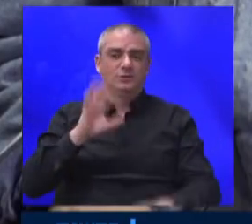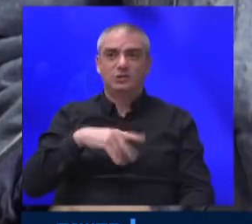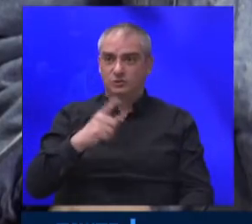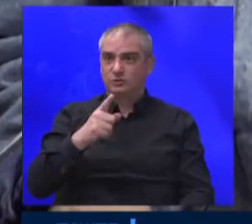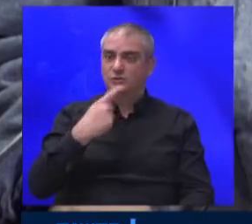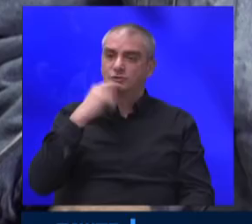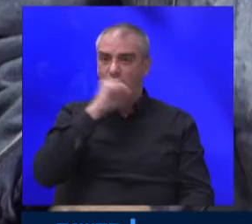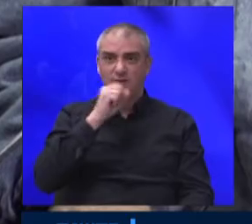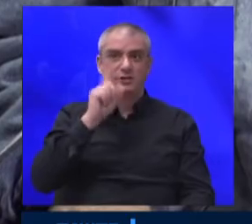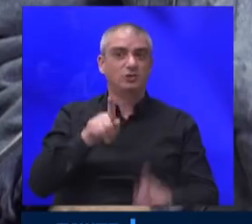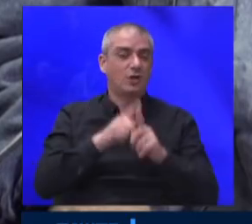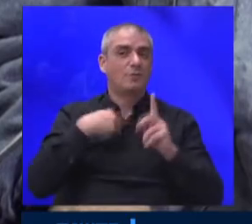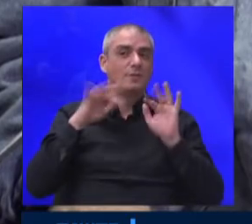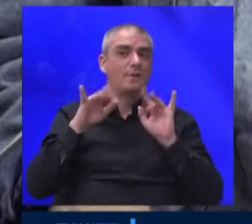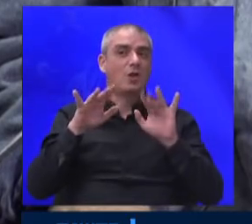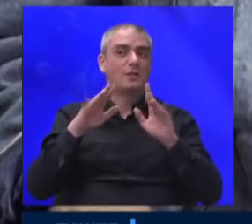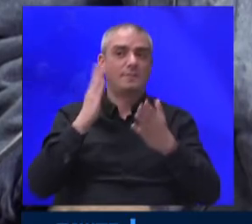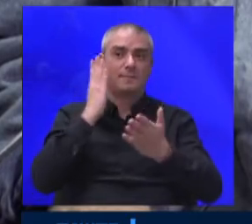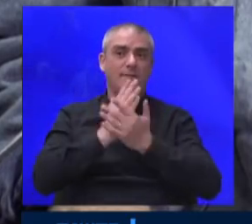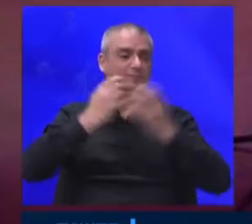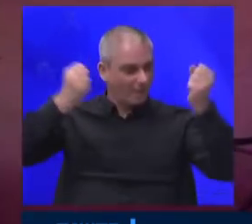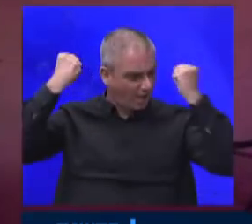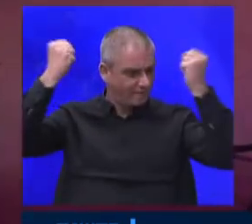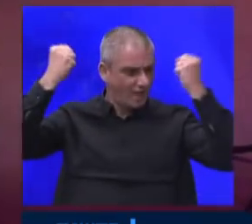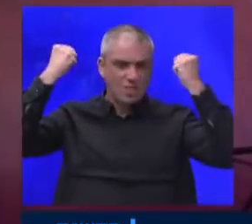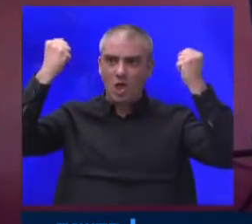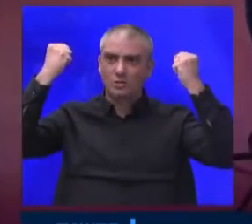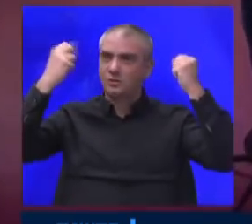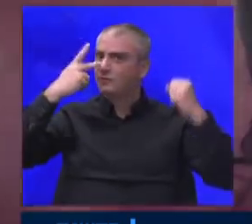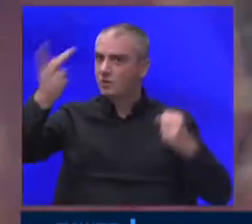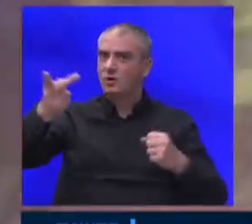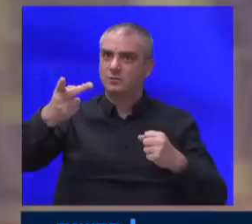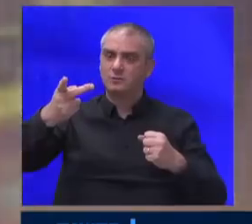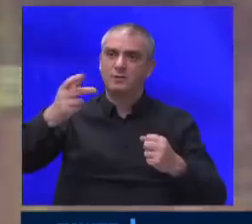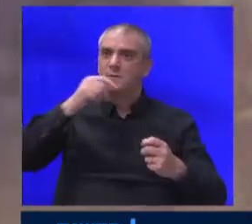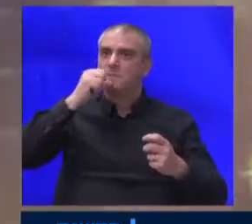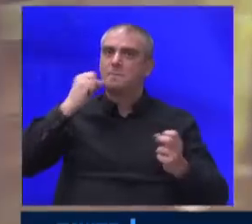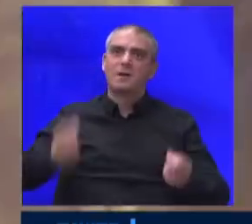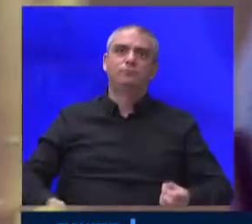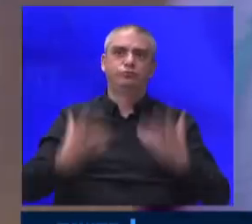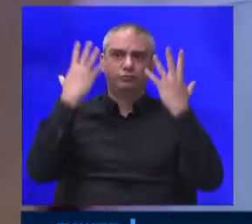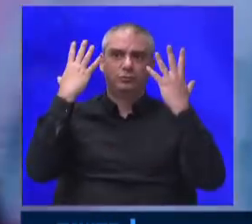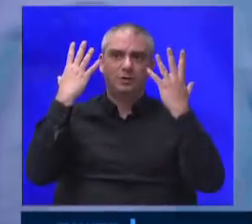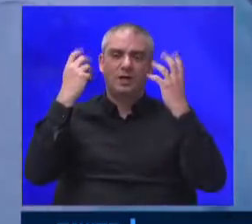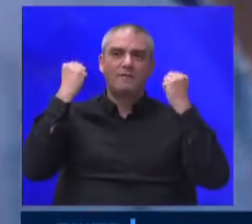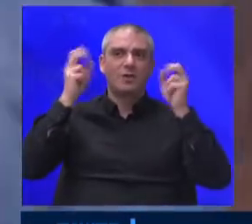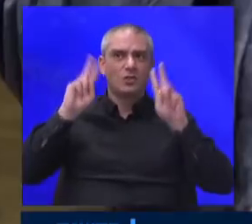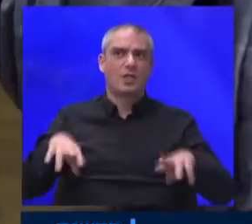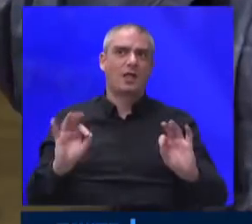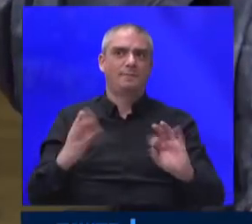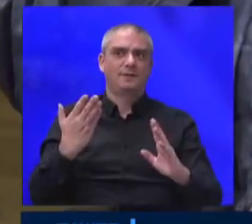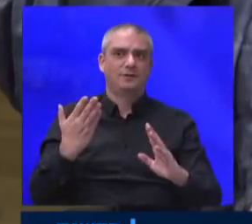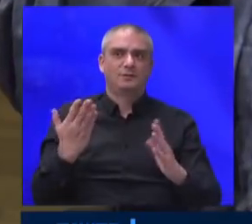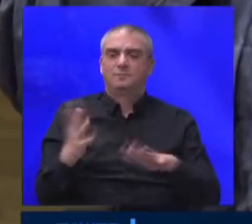יש כמוני מיליונים באמצע הפגנות, שאתה רואה את השפריץ של המים, את ההפגנות האמיתיות, אתה